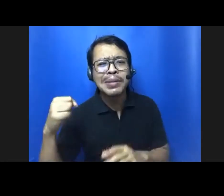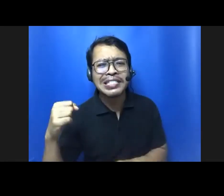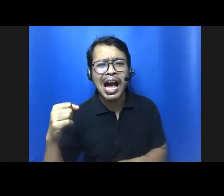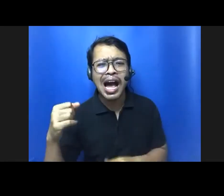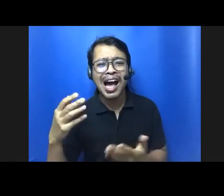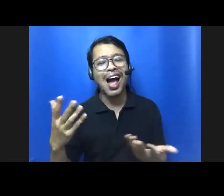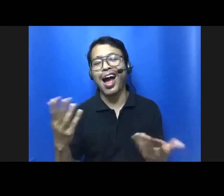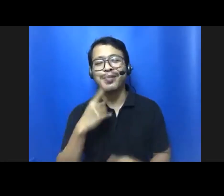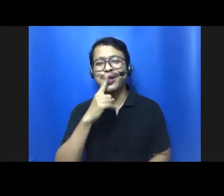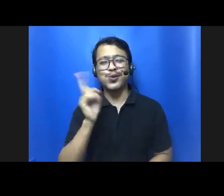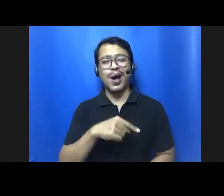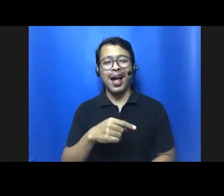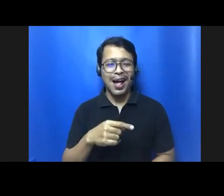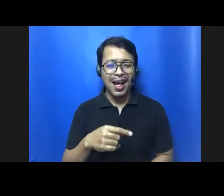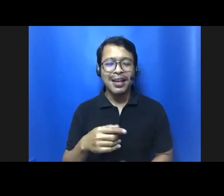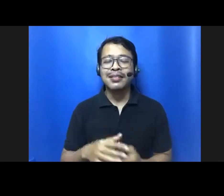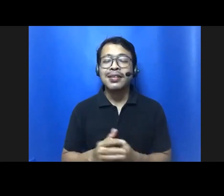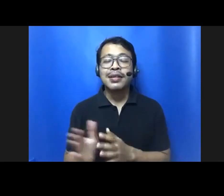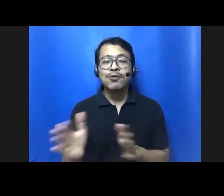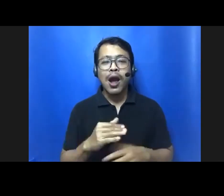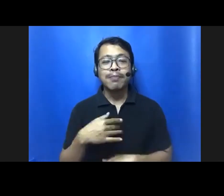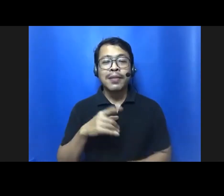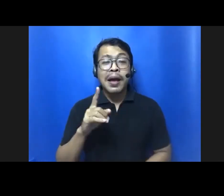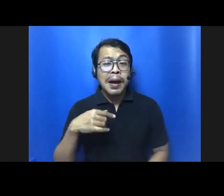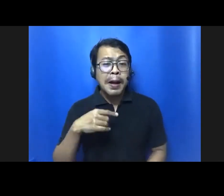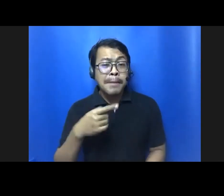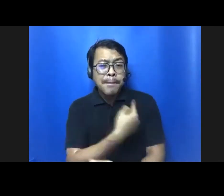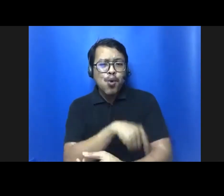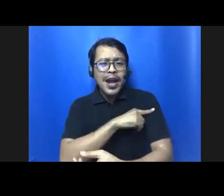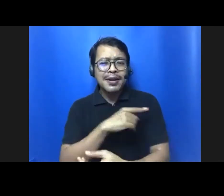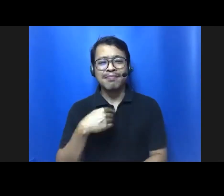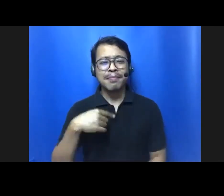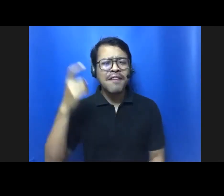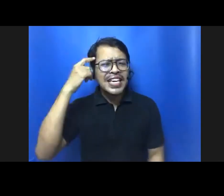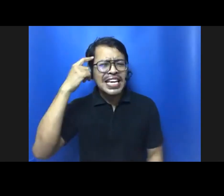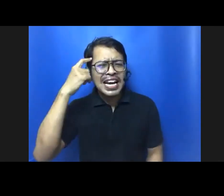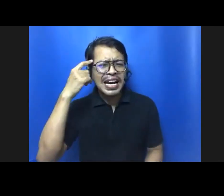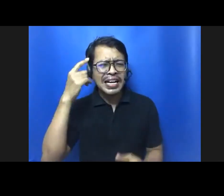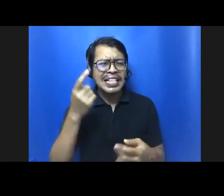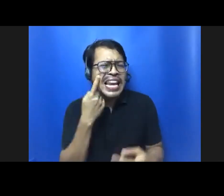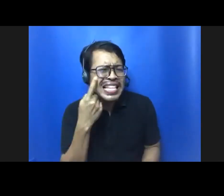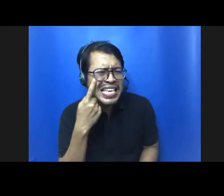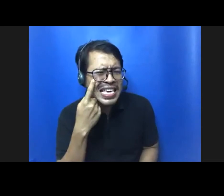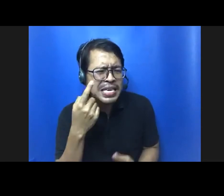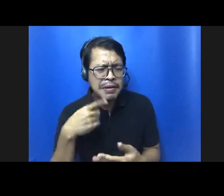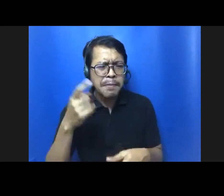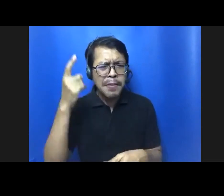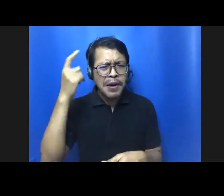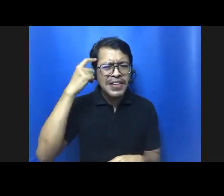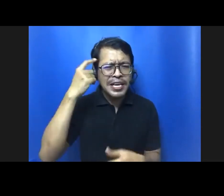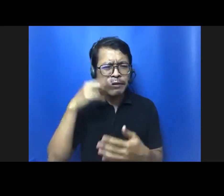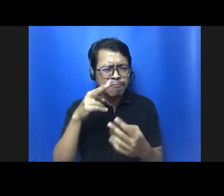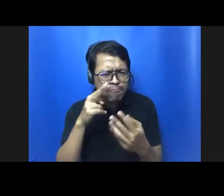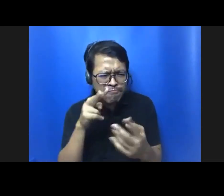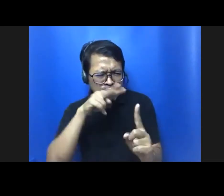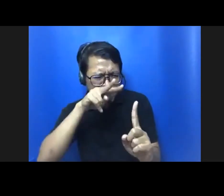untuk berpikir kritis. Jadi kita harus mampu berpikir kritis karena apa? Tadi